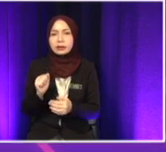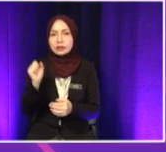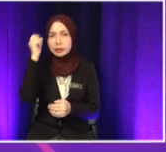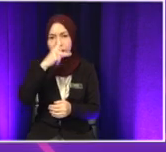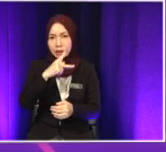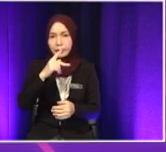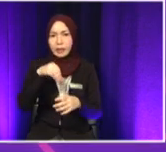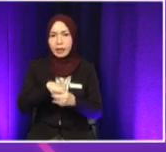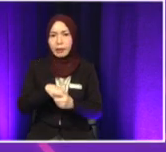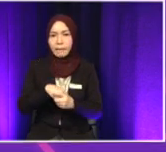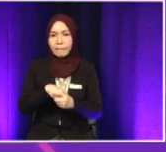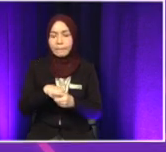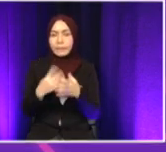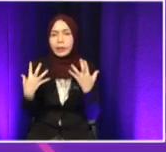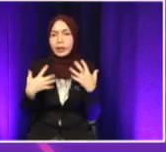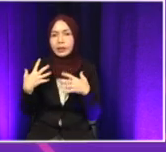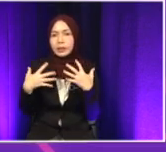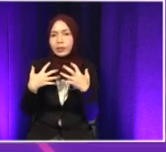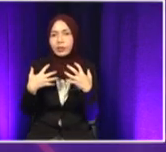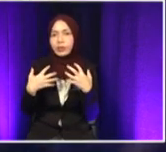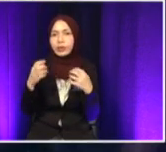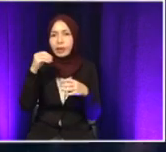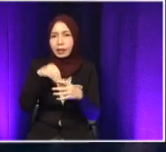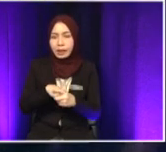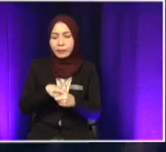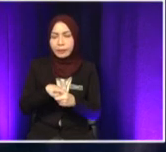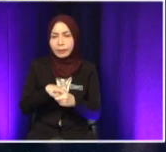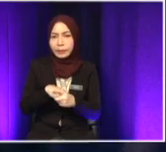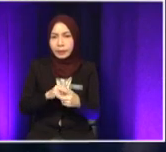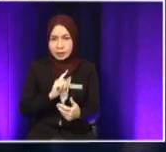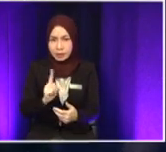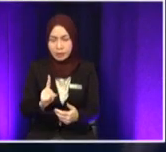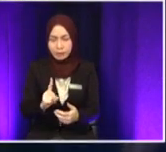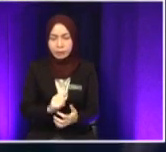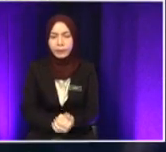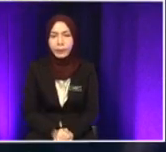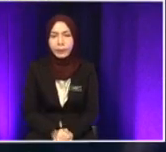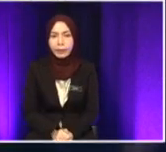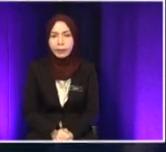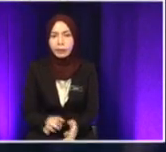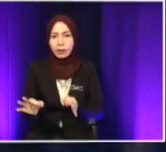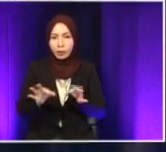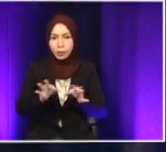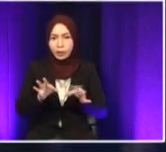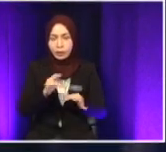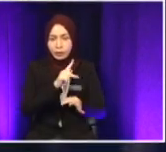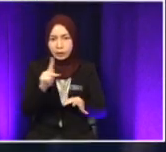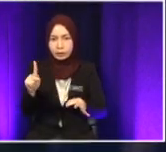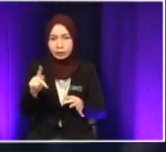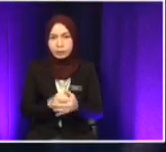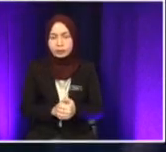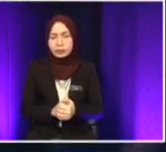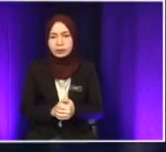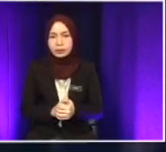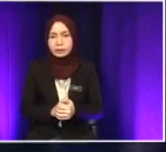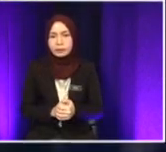bila sebuah Uraikan tadi hebat guna suka kan kalau hurai Kampung kita guna juga konsep suka